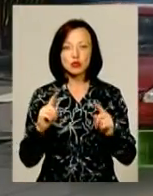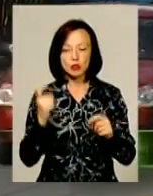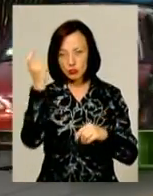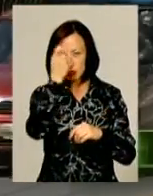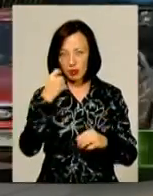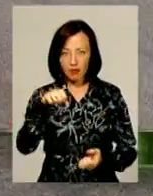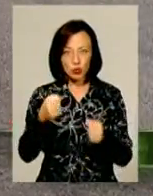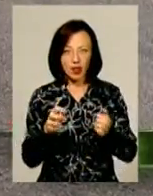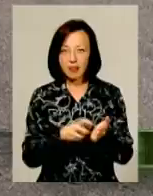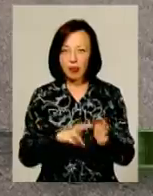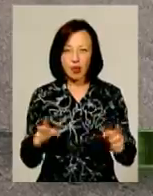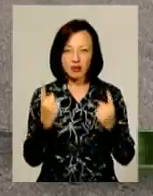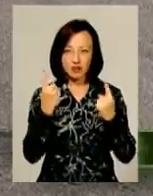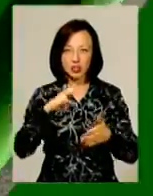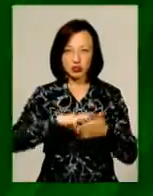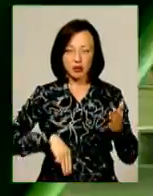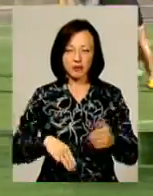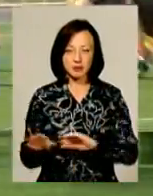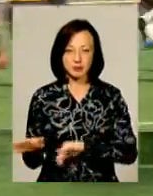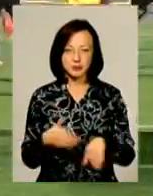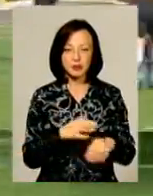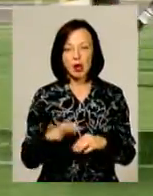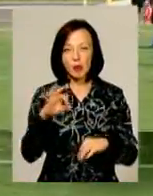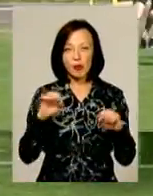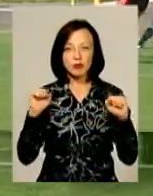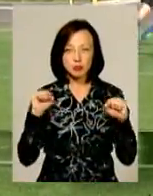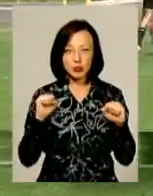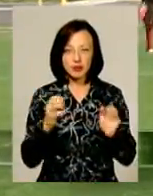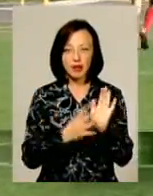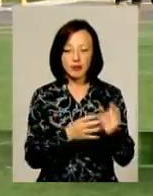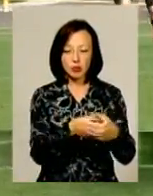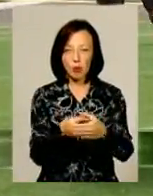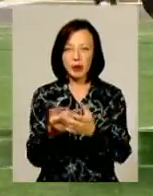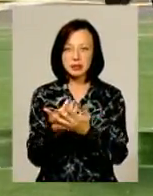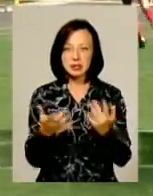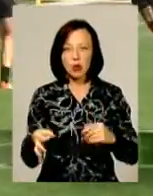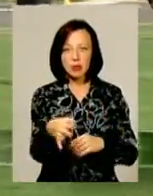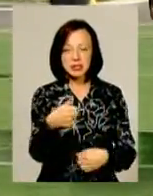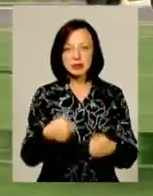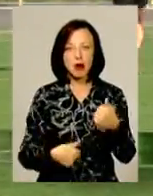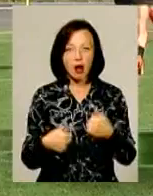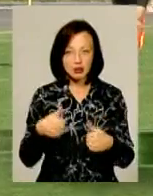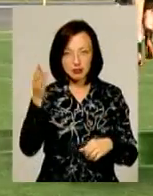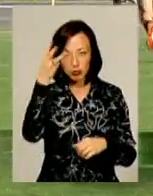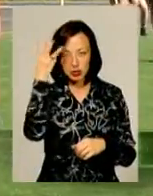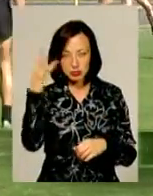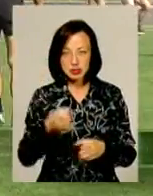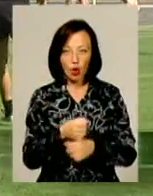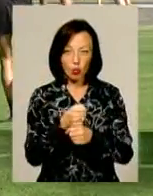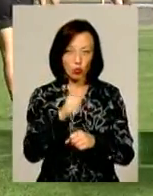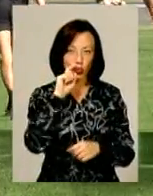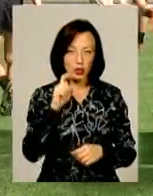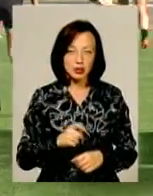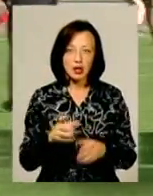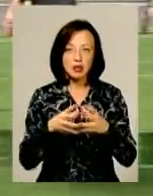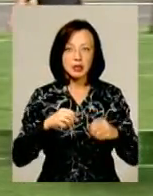нетверезі водії не бояться великих штрафів? Про спорт. 9 команд з різних областей змагалися у Хмельницькому за Кубок України